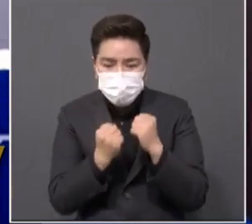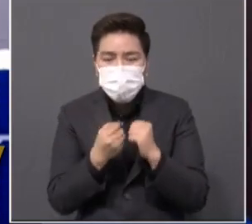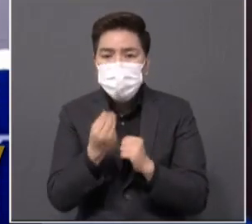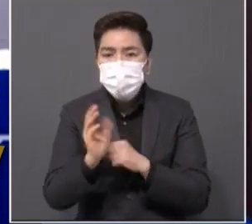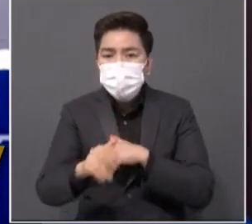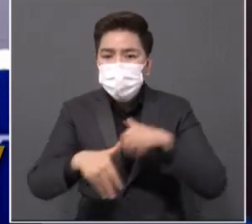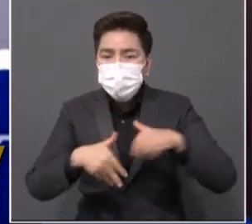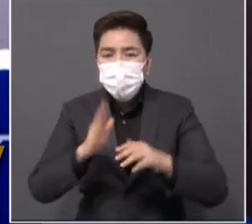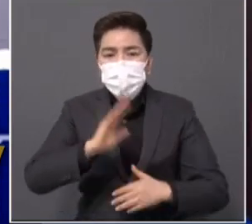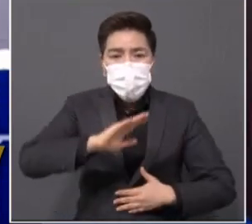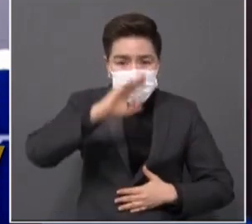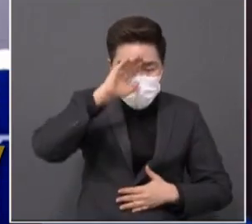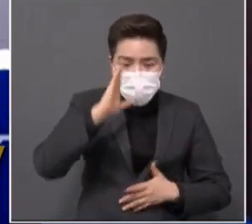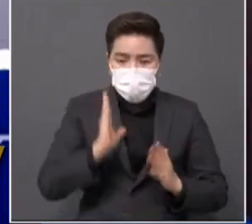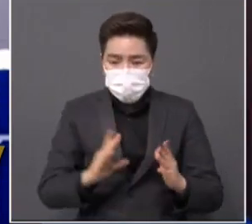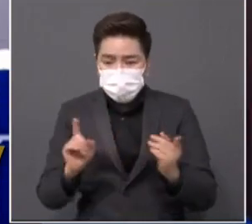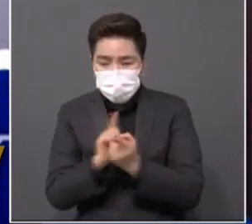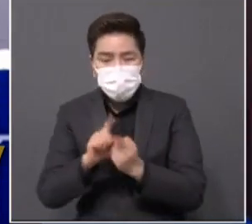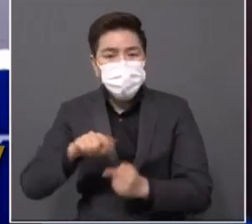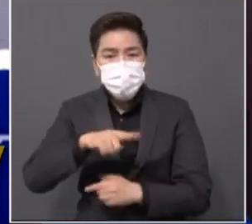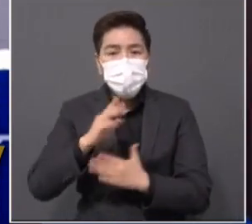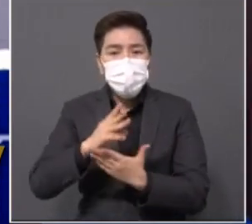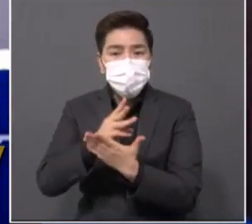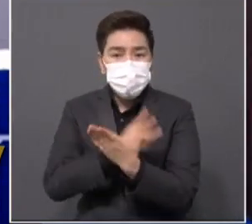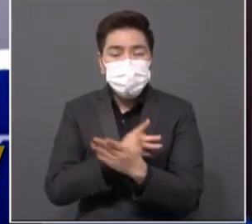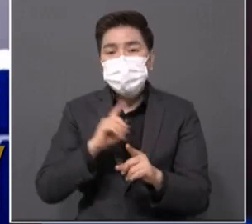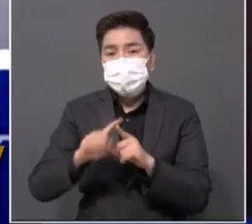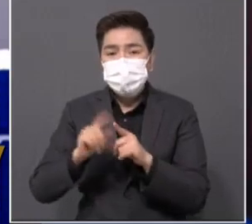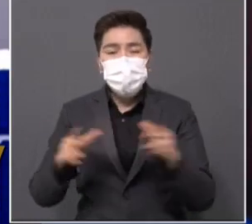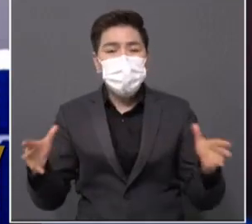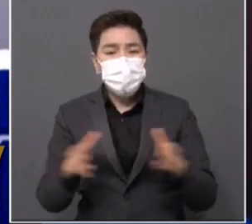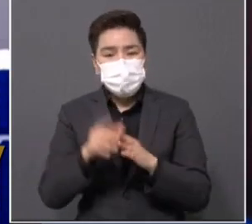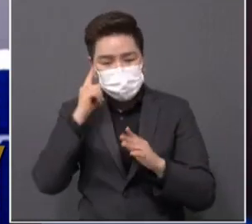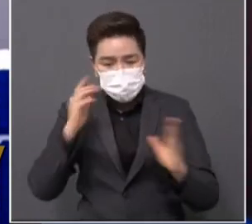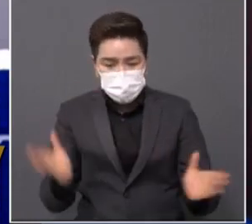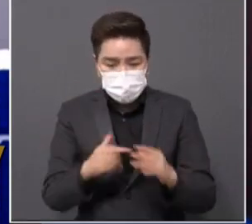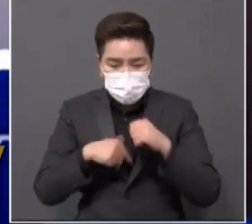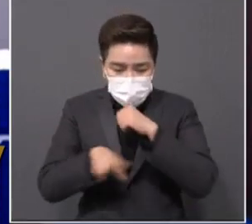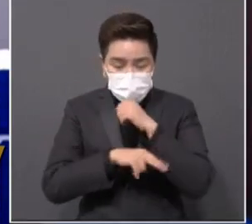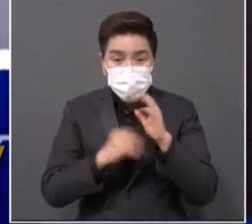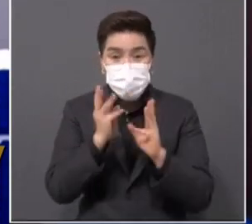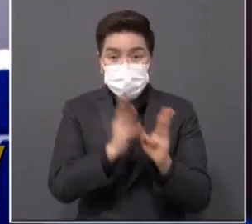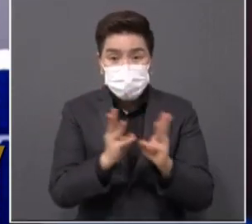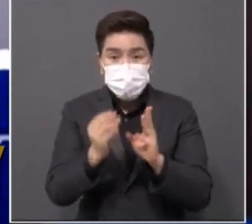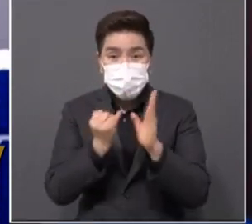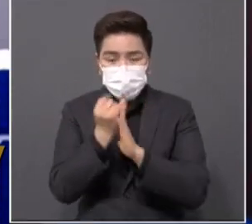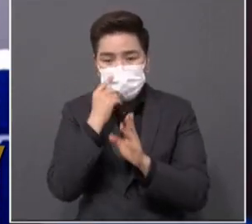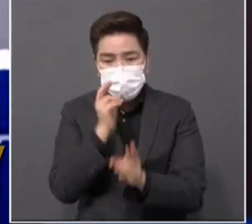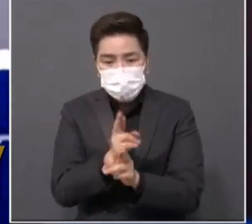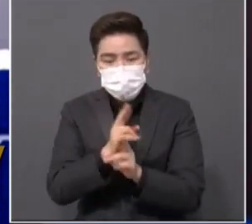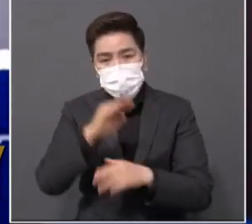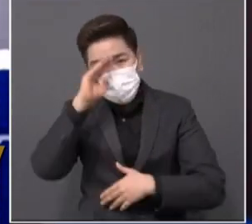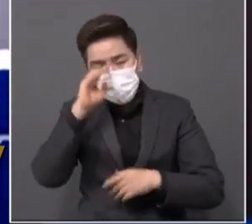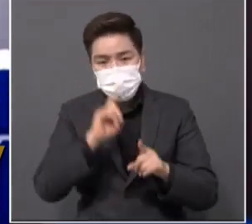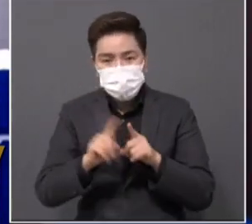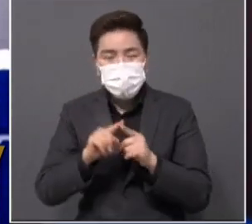ายามให้ปชาชน ผู้ป่วย กร่มประชาสังคมนักวิชาการทางการแพทยจำนวนมากที่พรัดนกนชาถูกฎหมายเพื่อใช้ในการลักษาอ